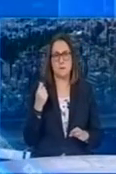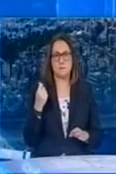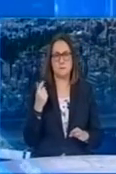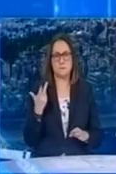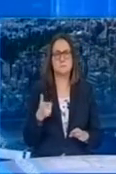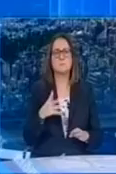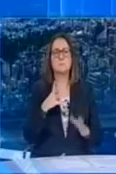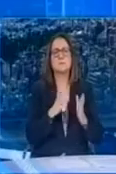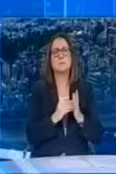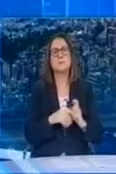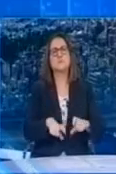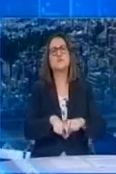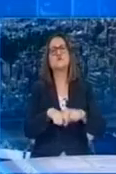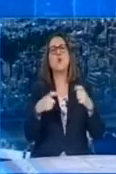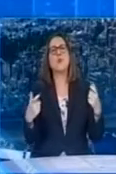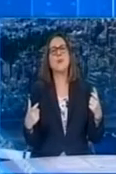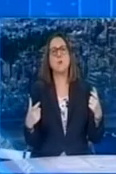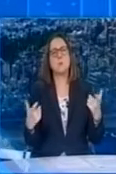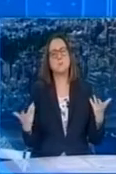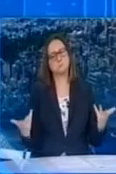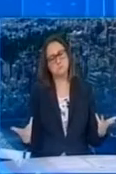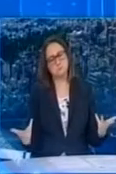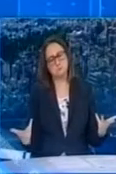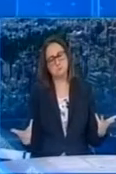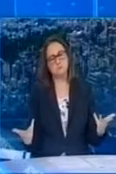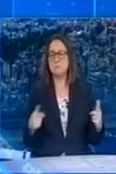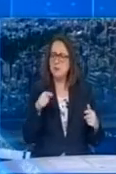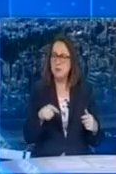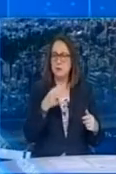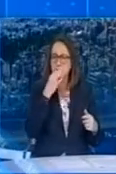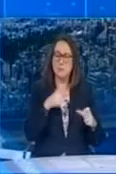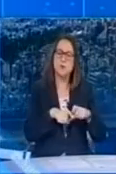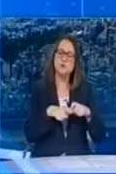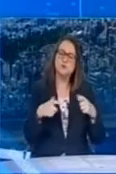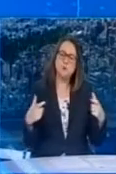αυτό το σχολείο. Και εκεί απόλυτος εφησυχασμός και αδράνεια.